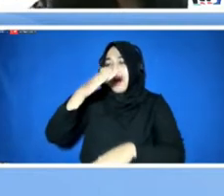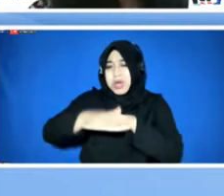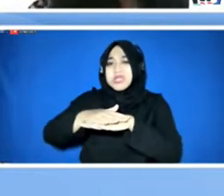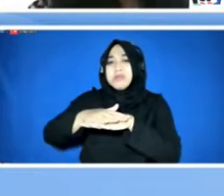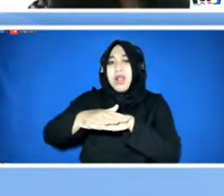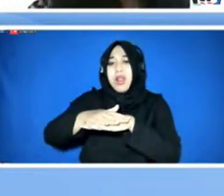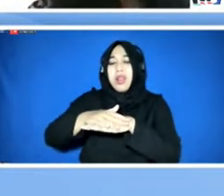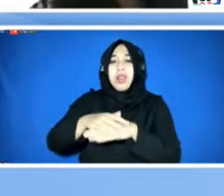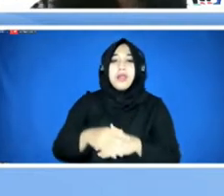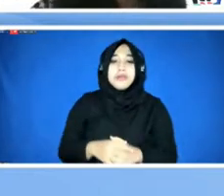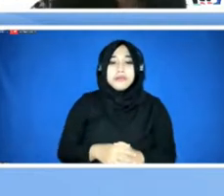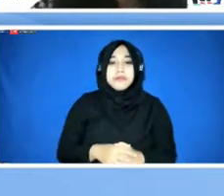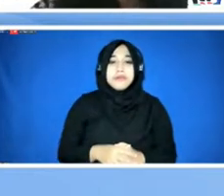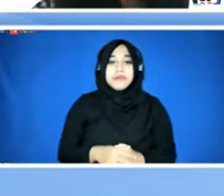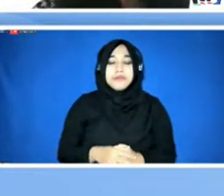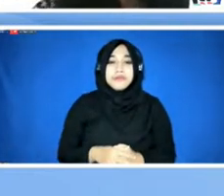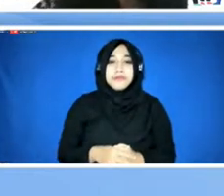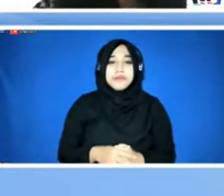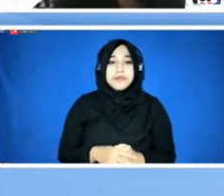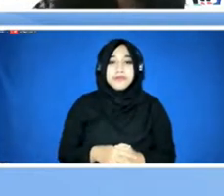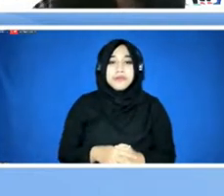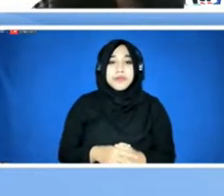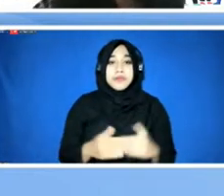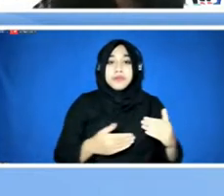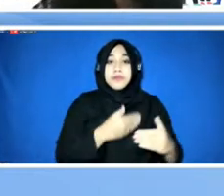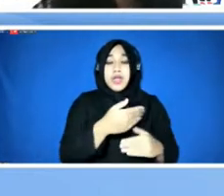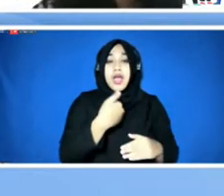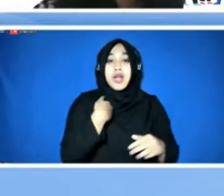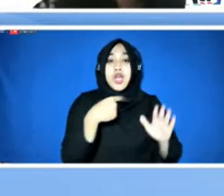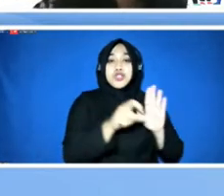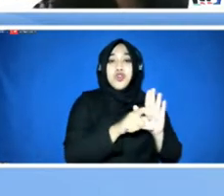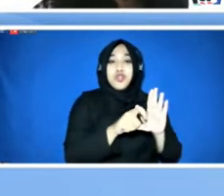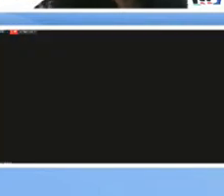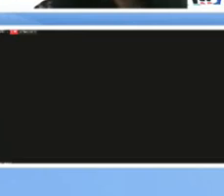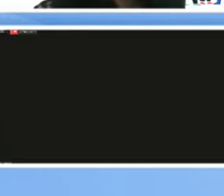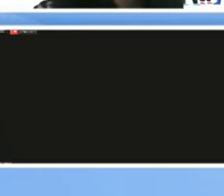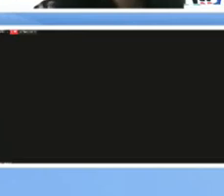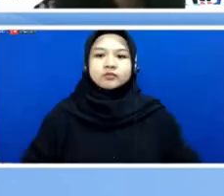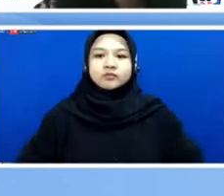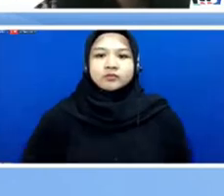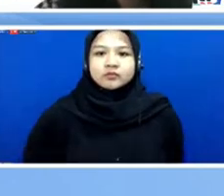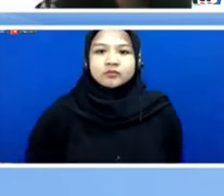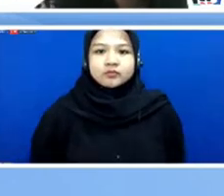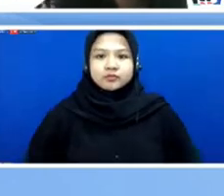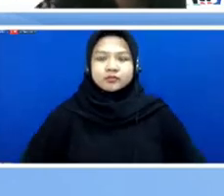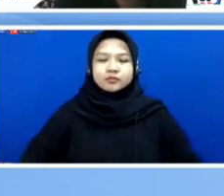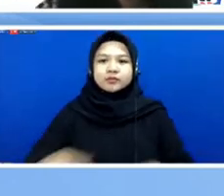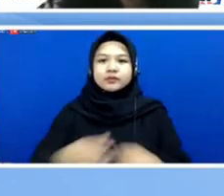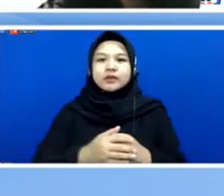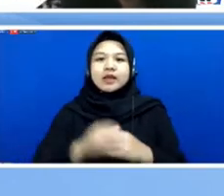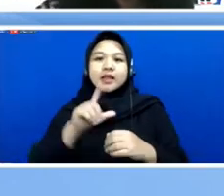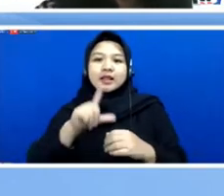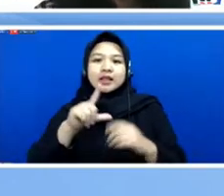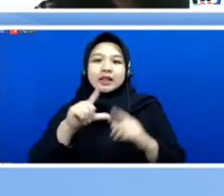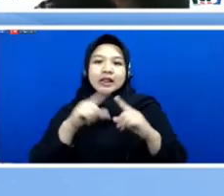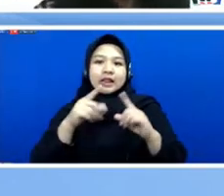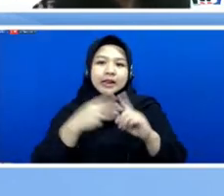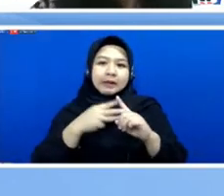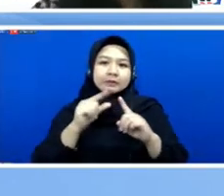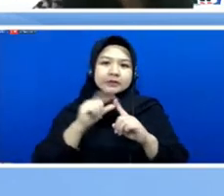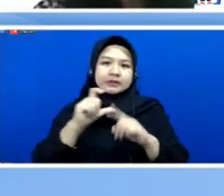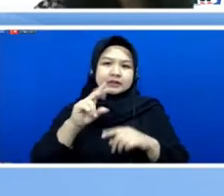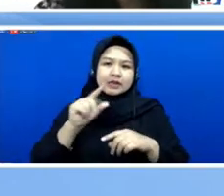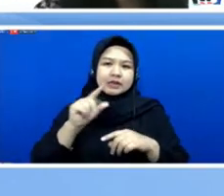Next. Kemudian ini juga ada contoh kesenjangan lagi dalam indikator testing, di mana lab PCR masih banyak terpusat di Pulau